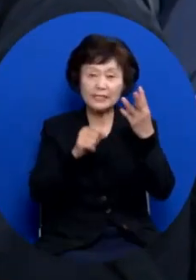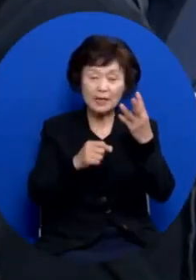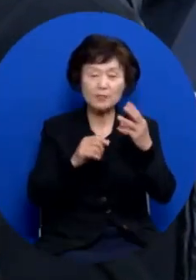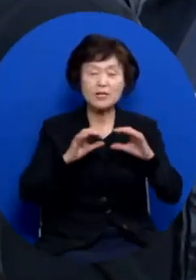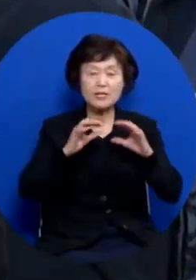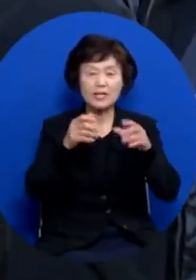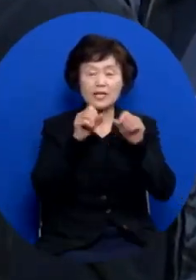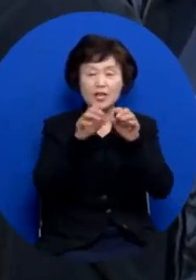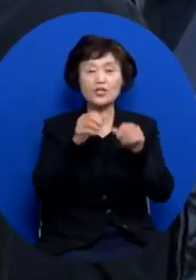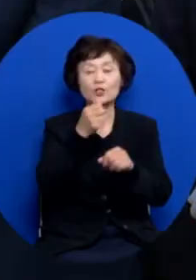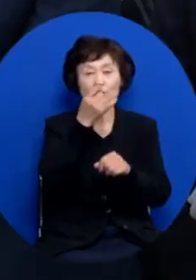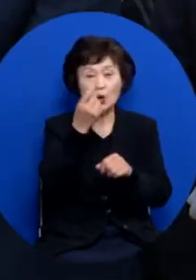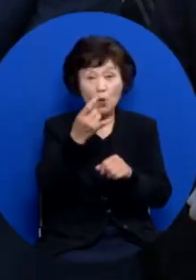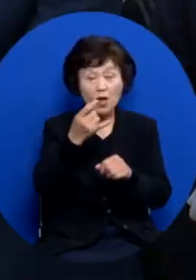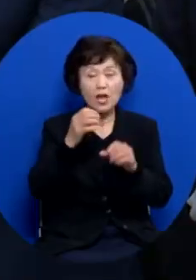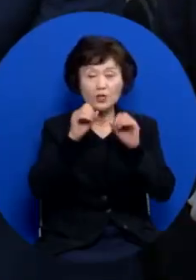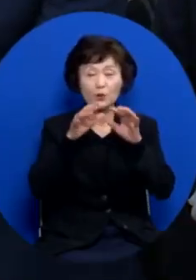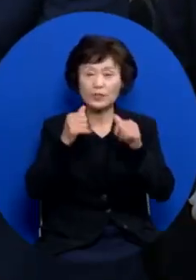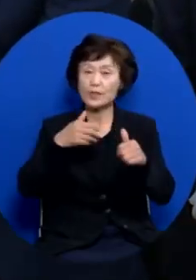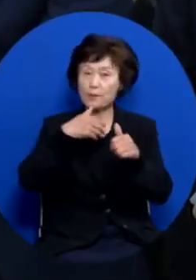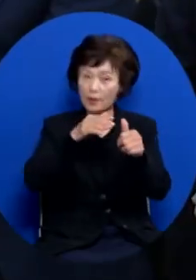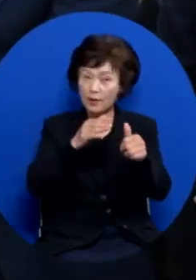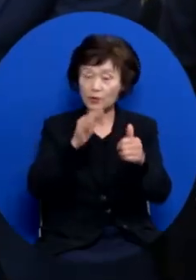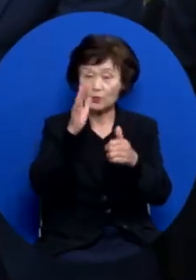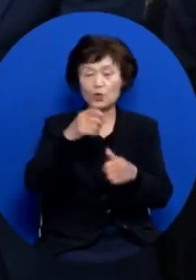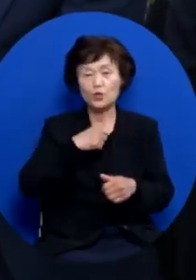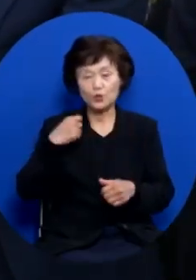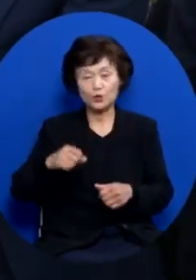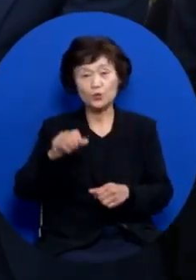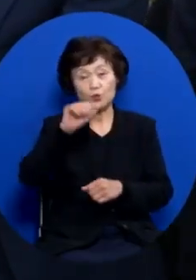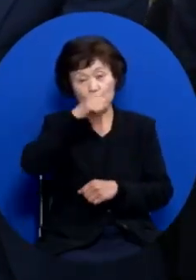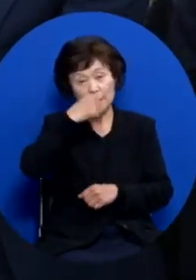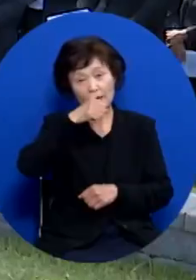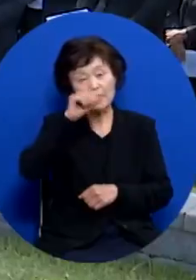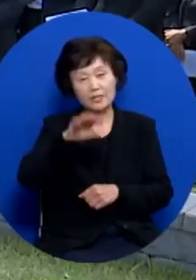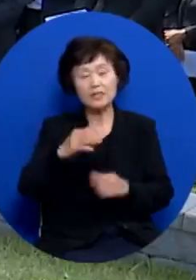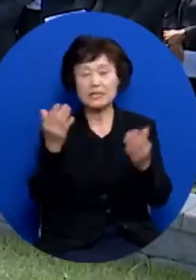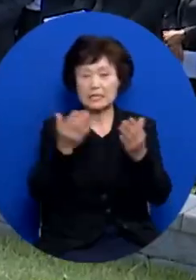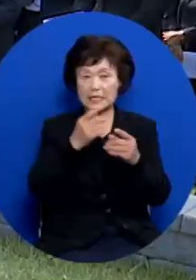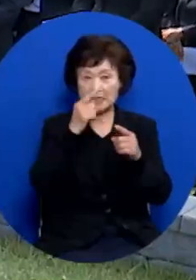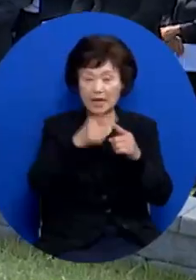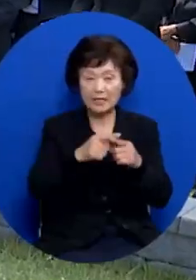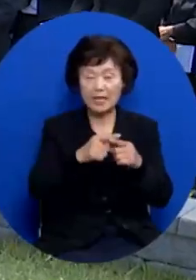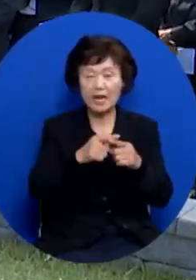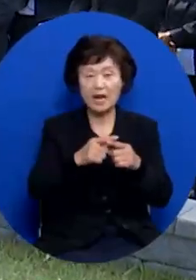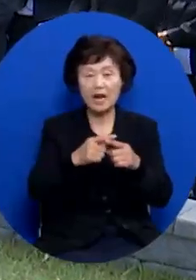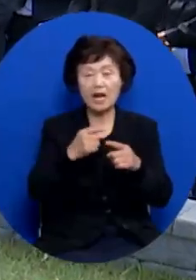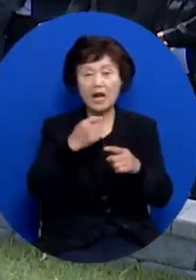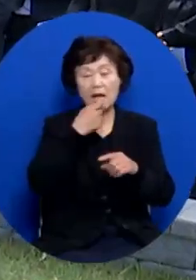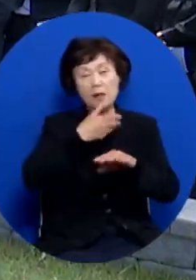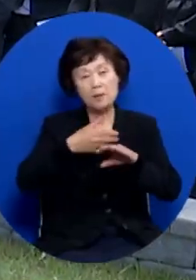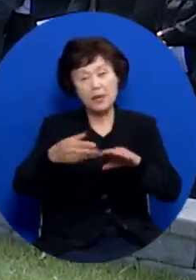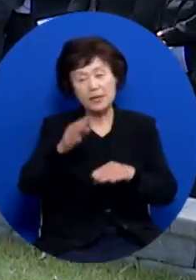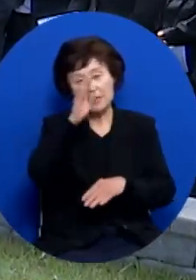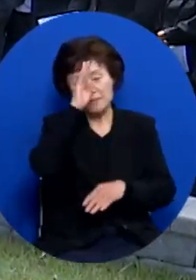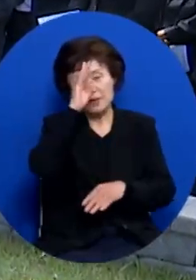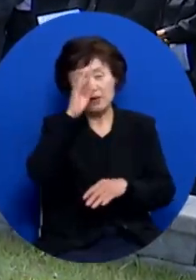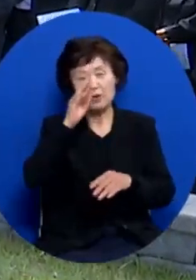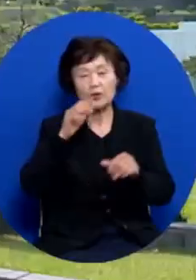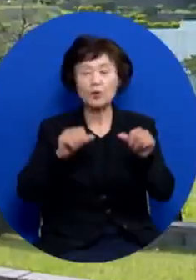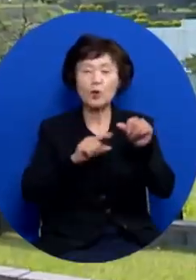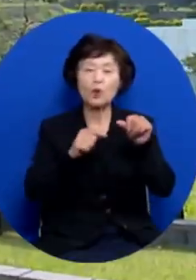세계선교회의 선교사로 파송받은 후 중국과 대만에서 사역을 진행하다 급성 백혈병으로 지난